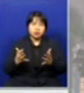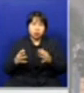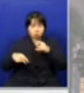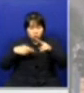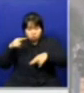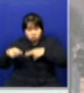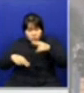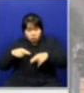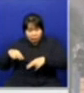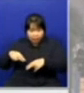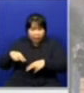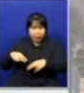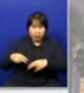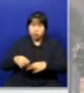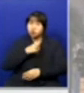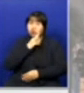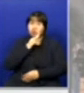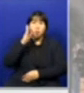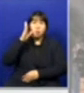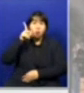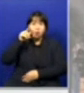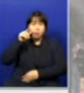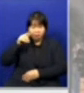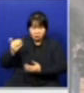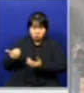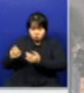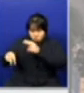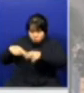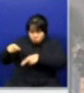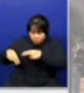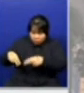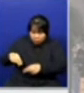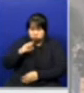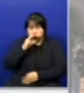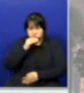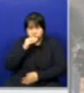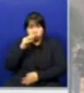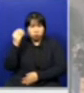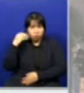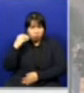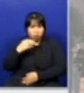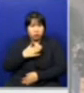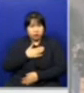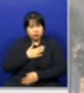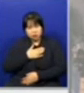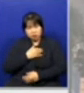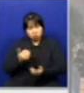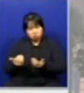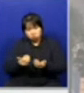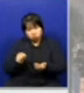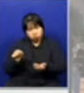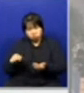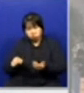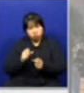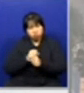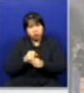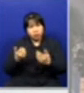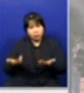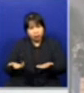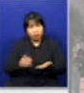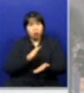แม่ที่เขาดูแลลูกพ่ำพูดเสมอว่าลูกฉันจะทำยังไงโรงเรียนก็